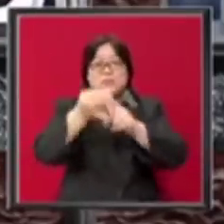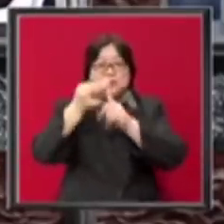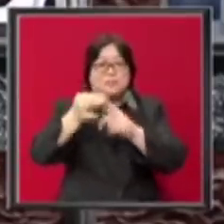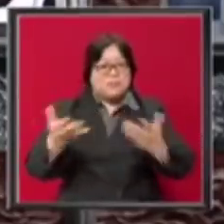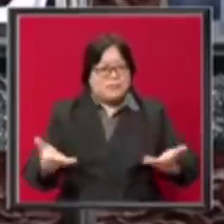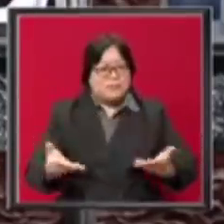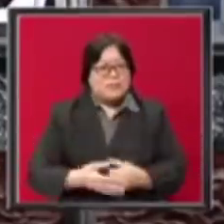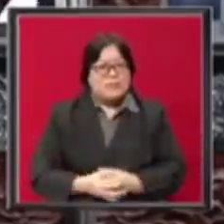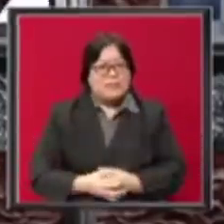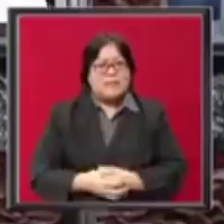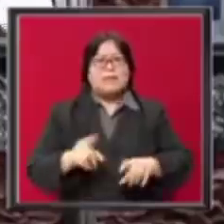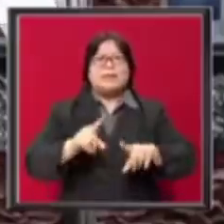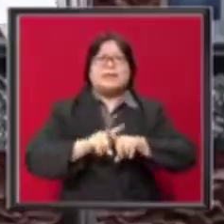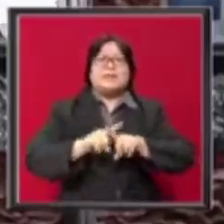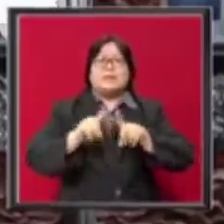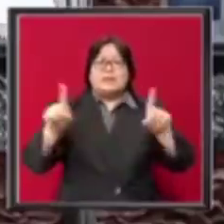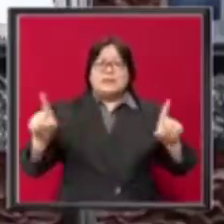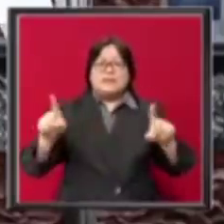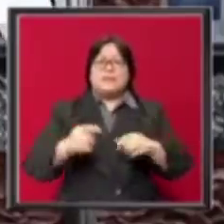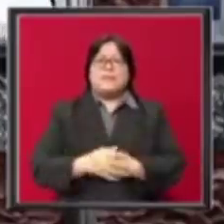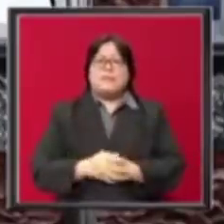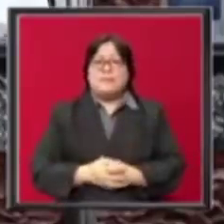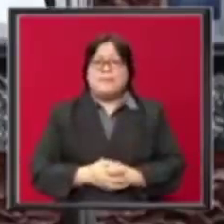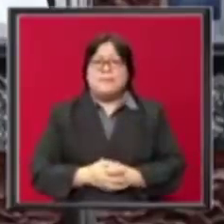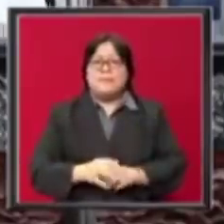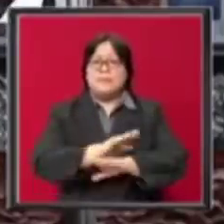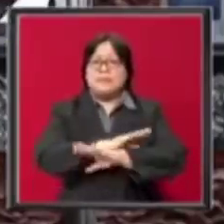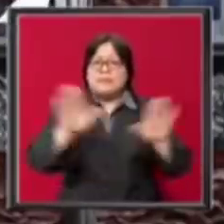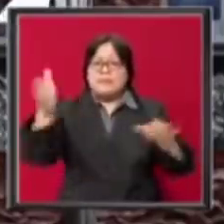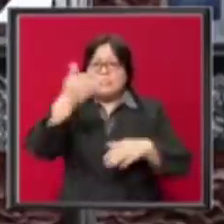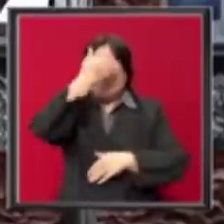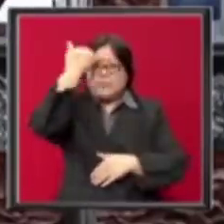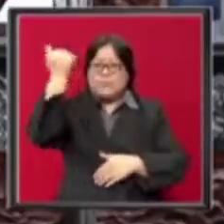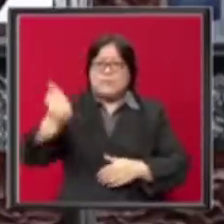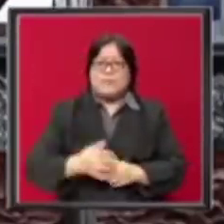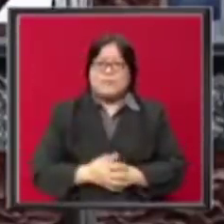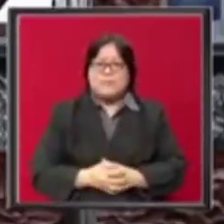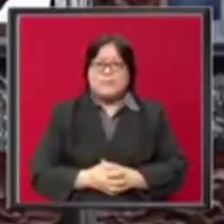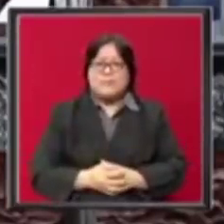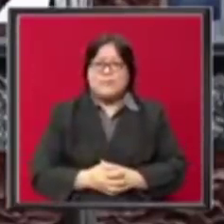extraordinary-nya ya. Tetapi jangan lupa